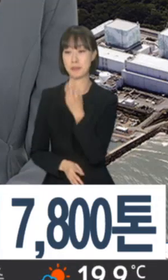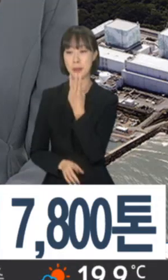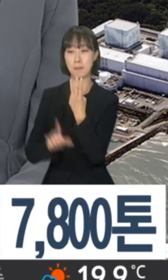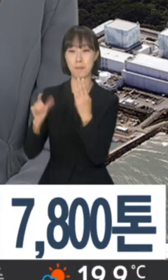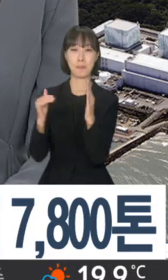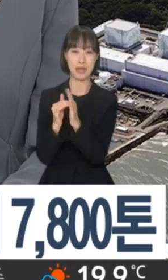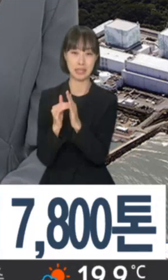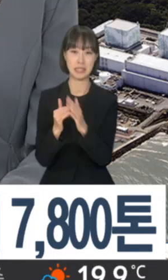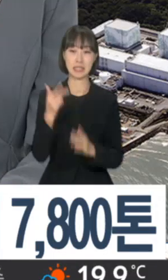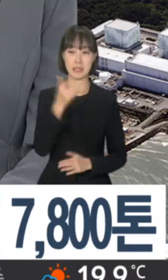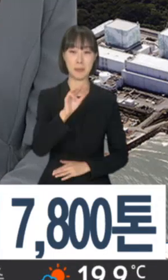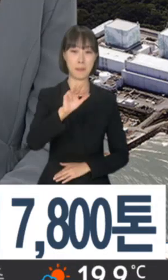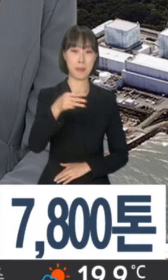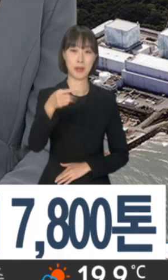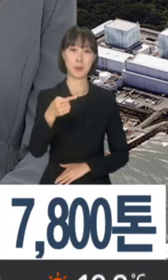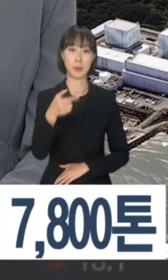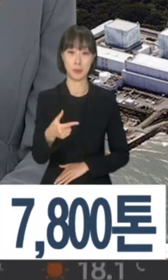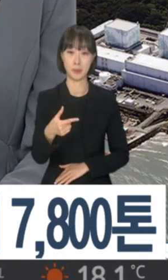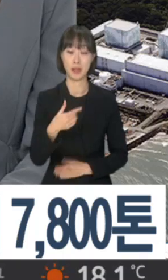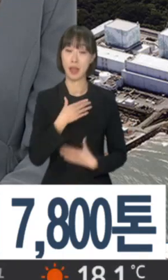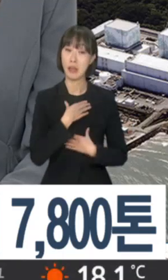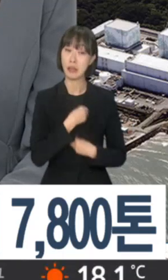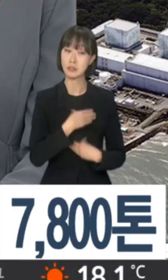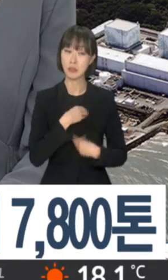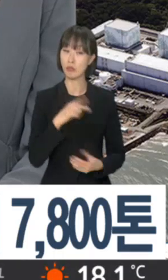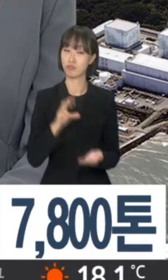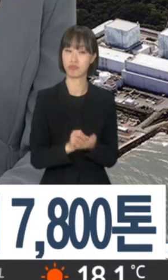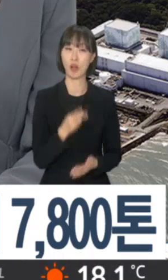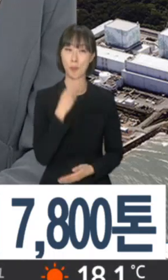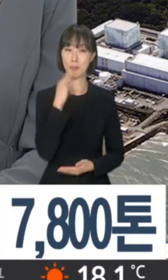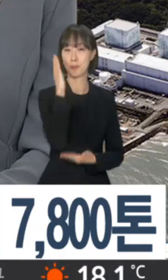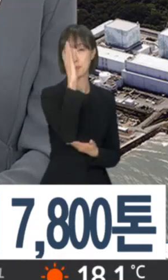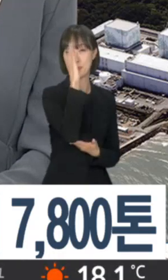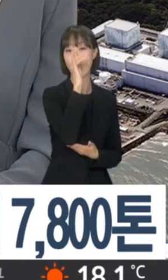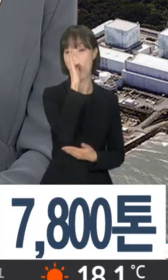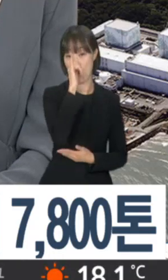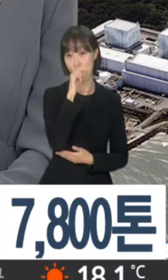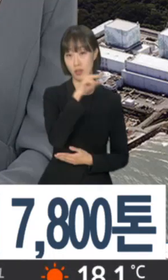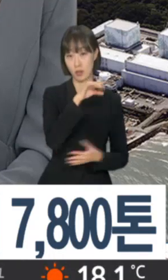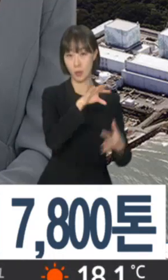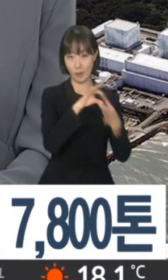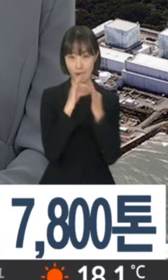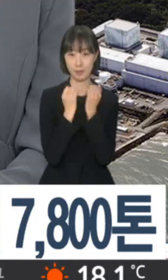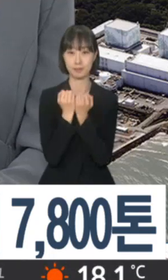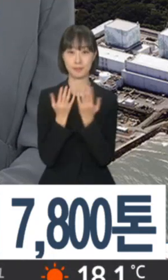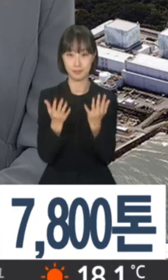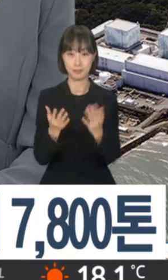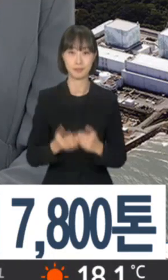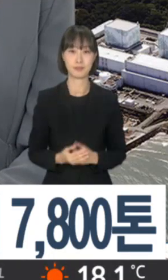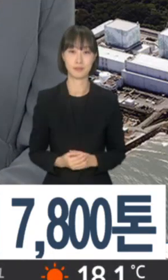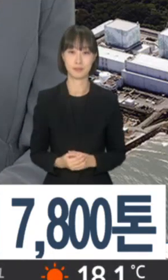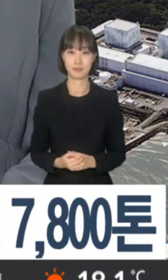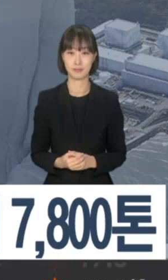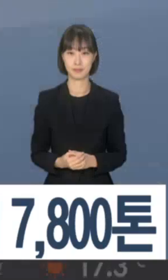톤을 방류할 계획인데요 안전에는 이상이 없다고 강조했습니다 도쿄에서 박상현 특파원입니다